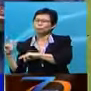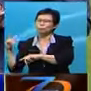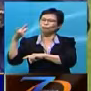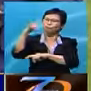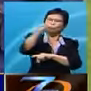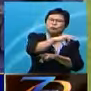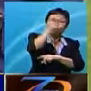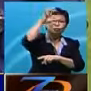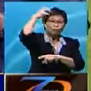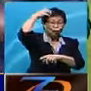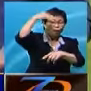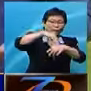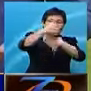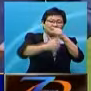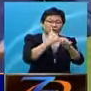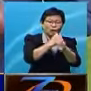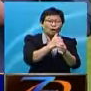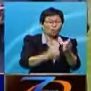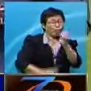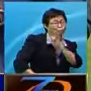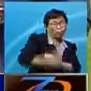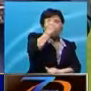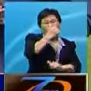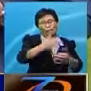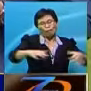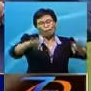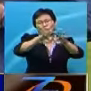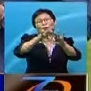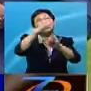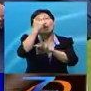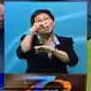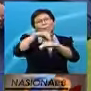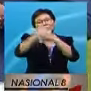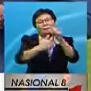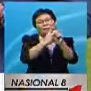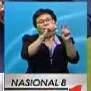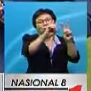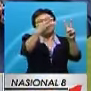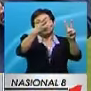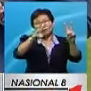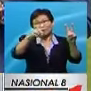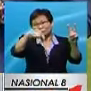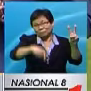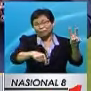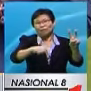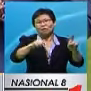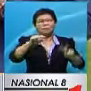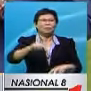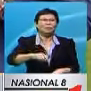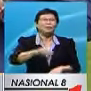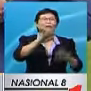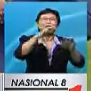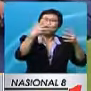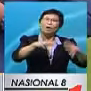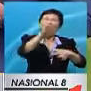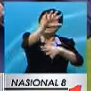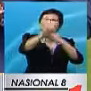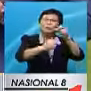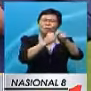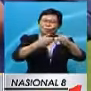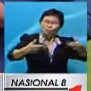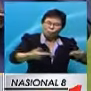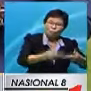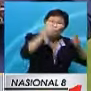Vientiane, Laos pada tahun ini penuh signifikan dan simbolik sekali kerana pada tahun ini 2016 genap 50 tahun